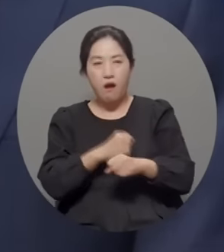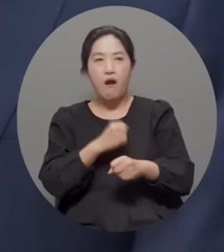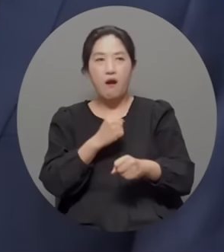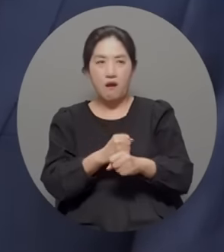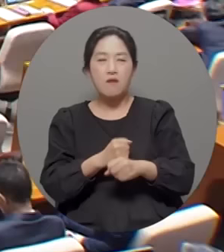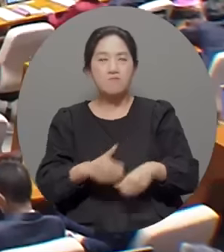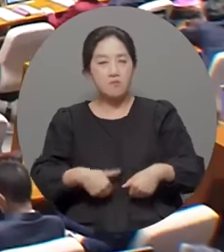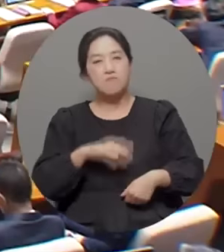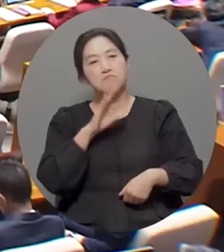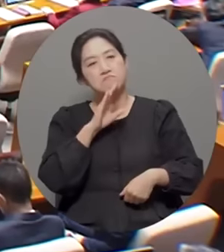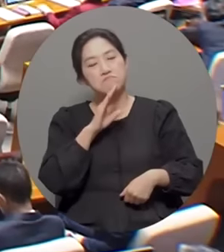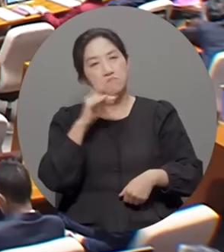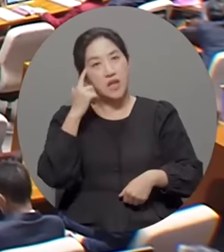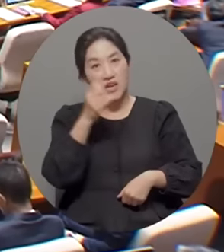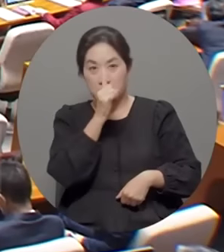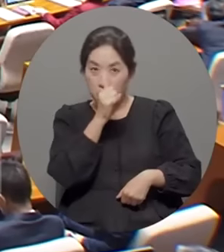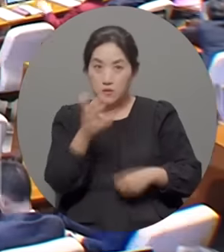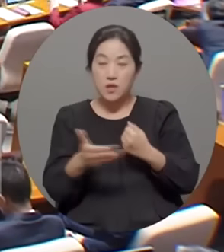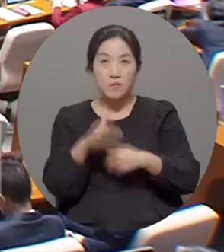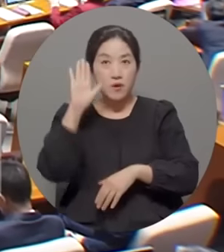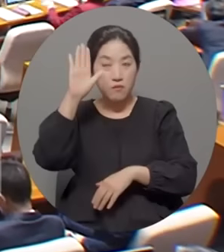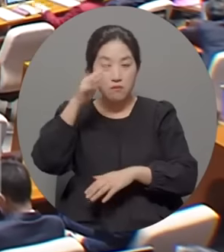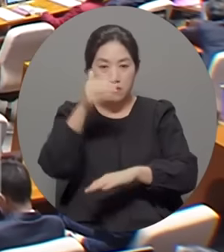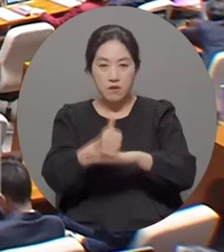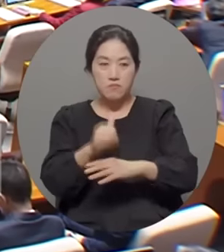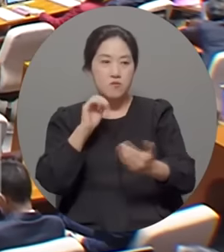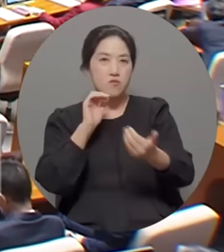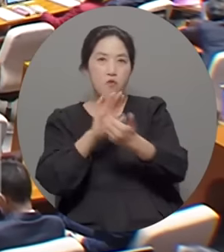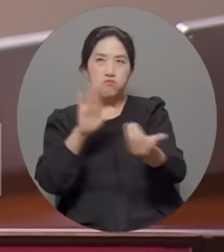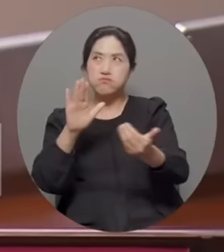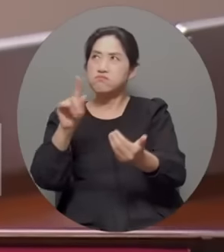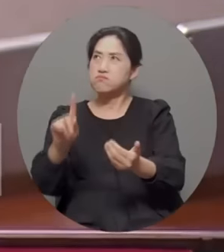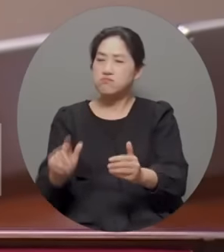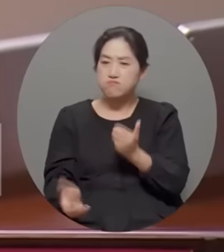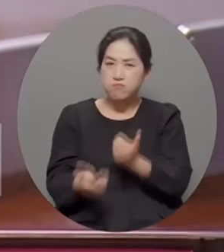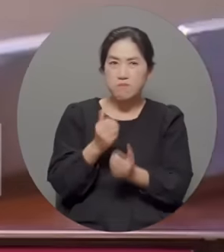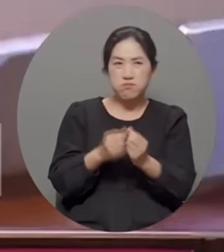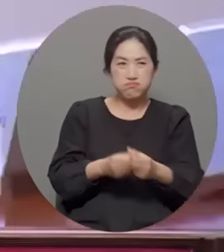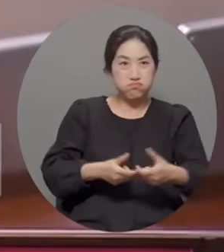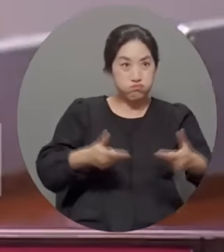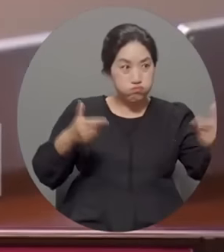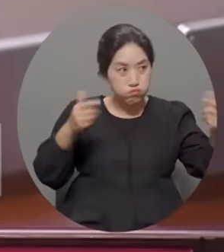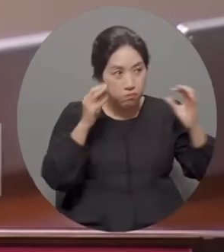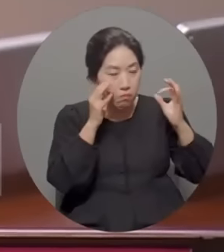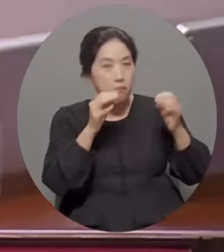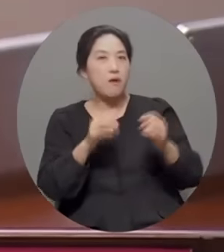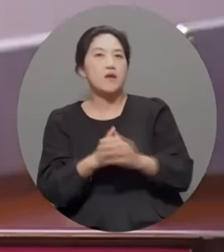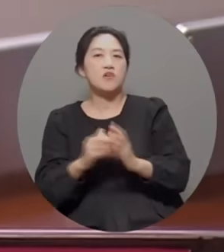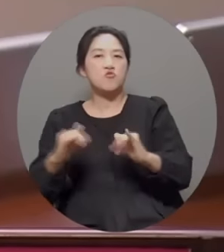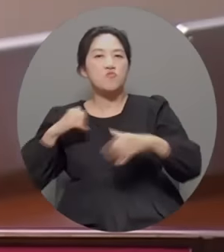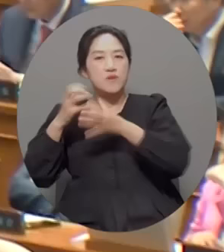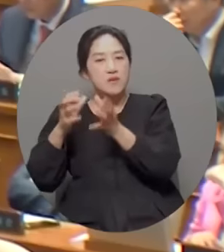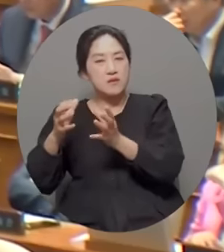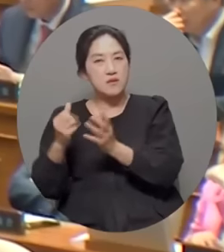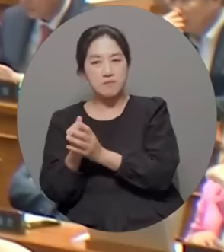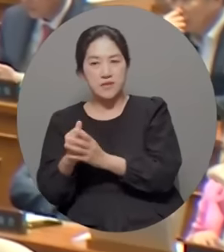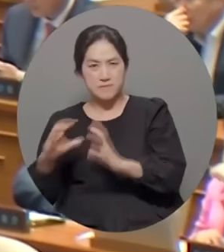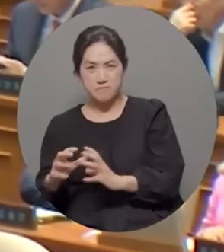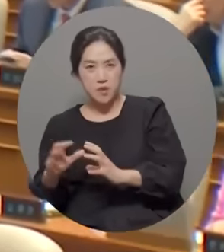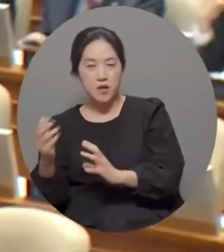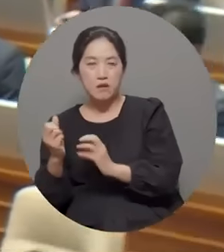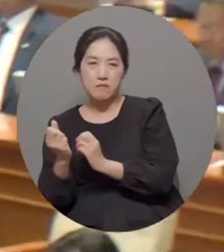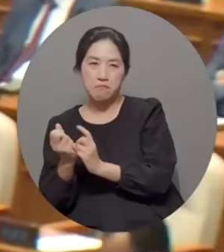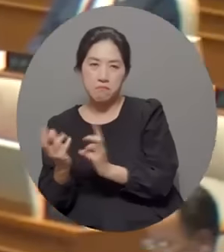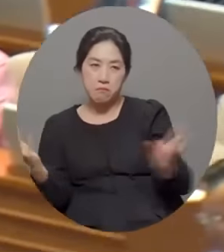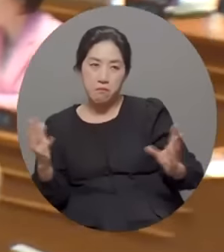있습니다. 결국 앞으로 거부권 행사에 대한 반발 여론이 얼마나 거세냐에 따라 국민의힘 이탈표 규모도 결정될 것으로